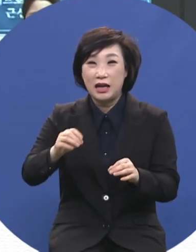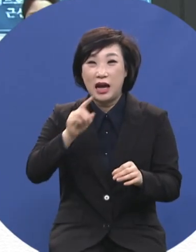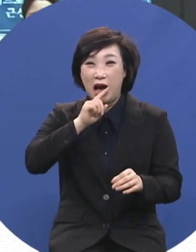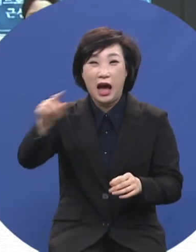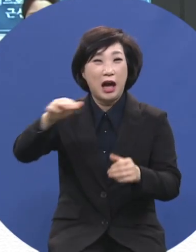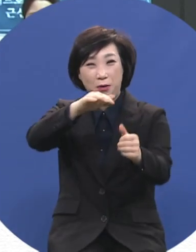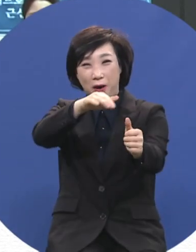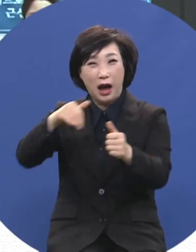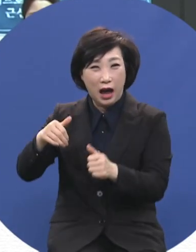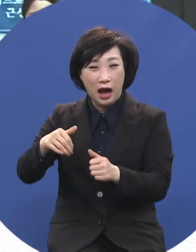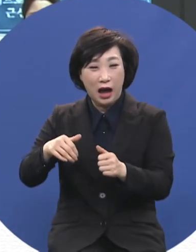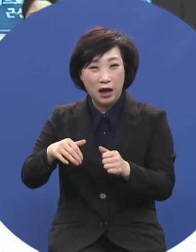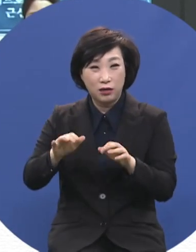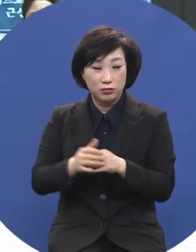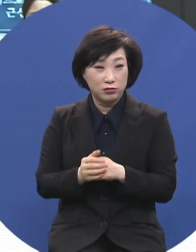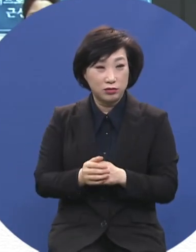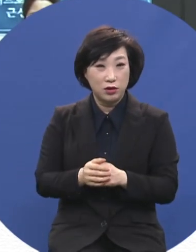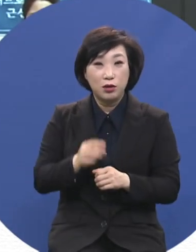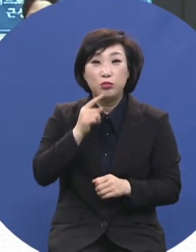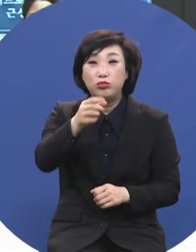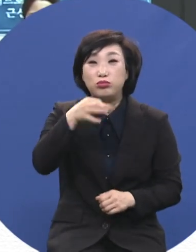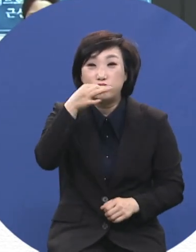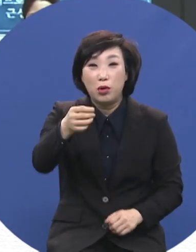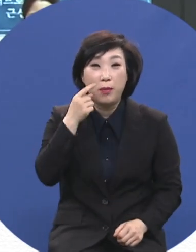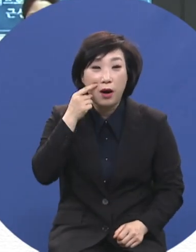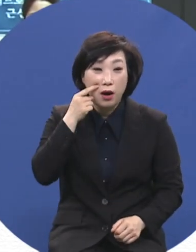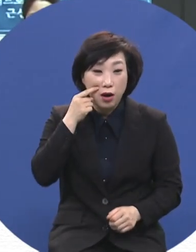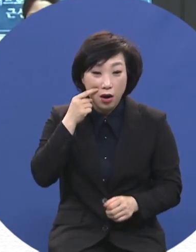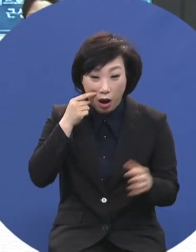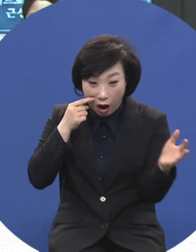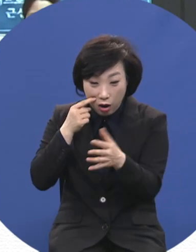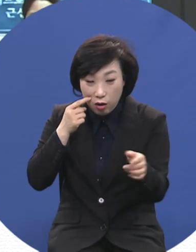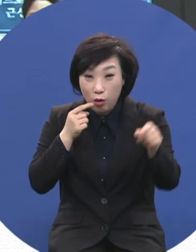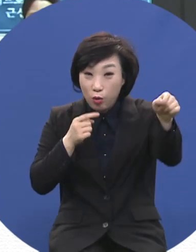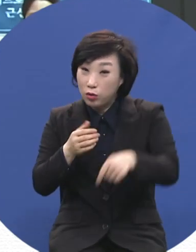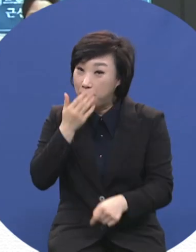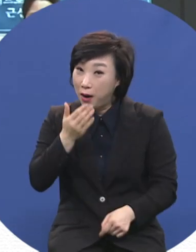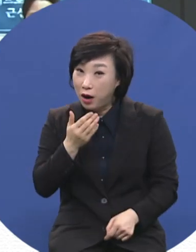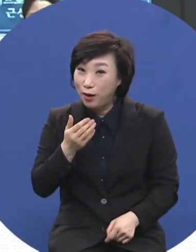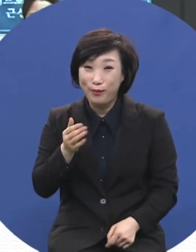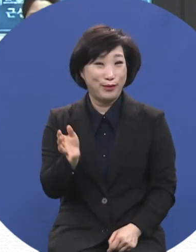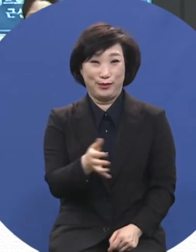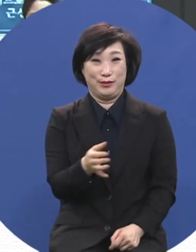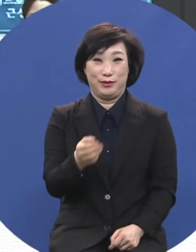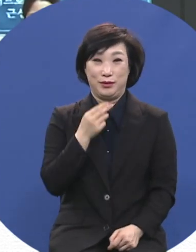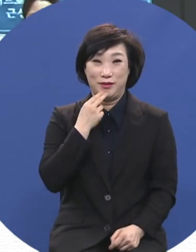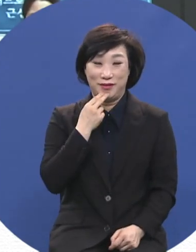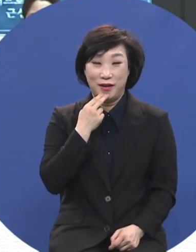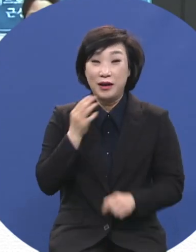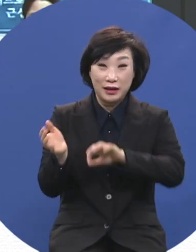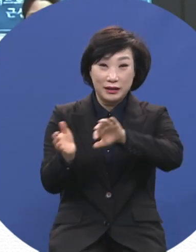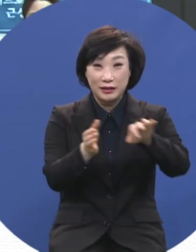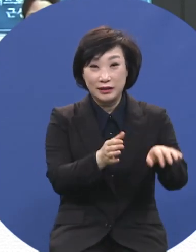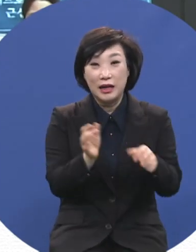와? 아무도 없는데. 응? 아무도 없는데 어떻게 와? 근데